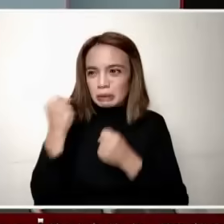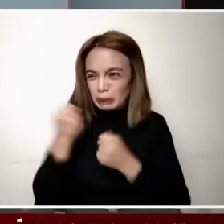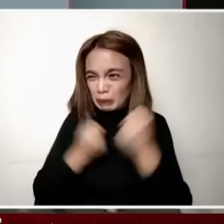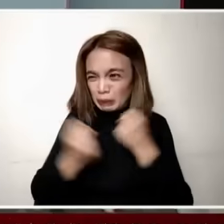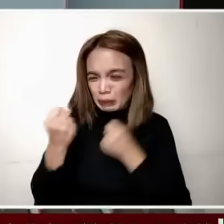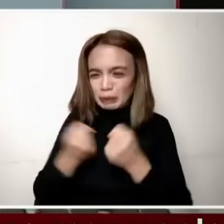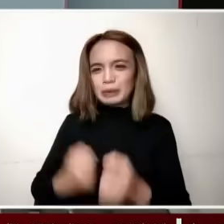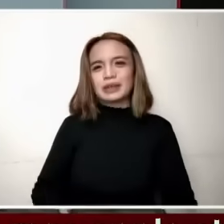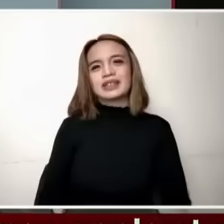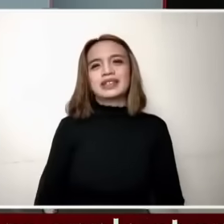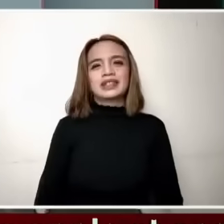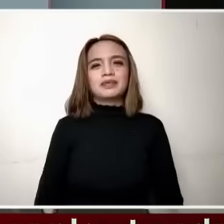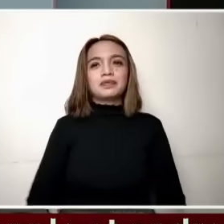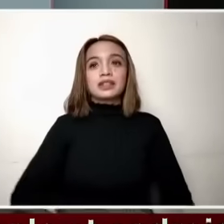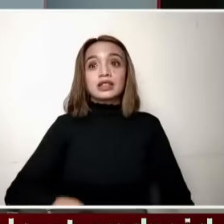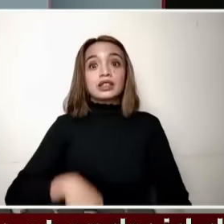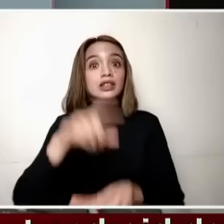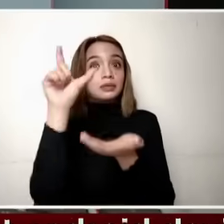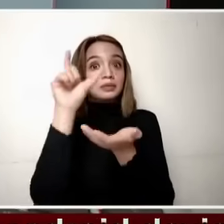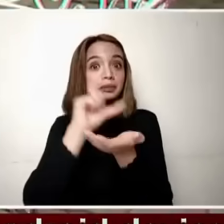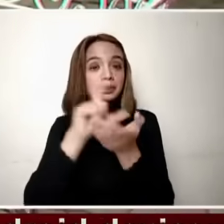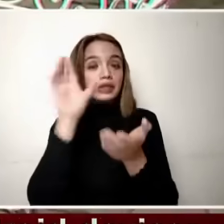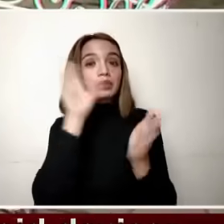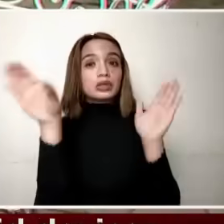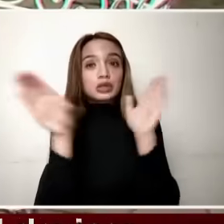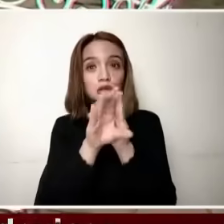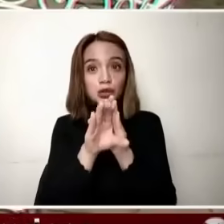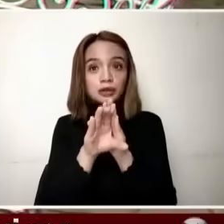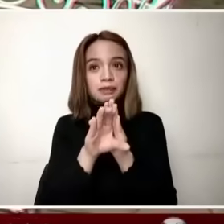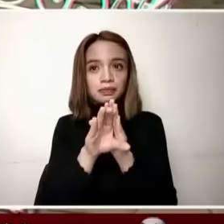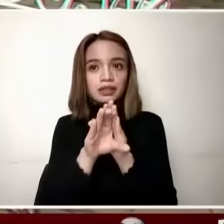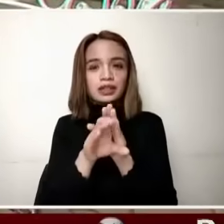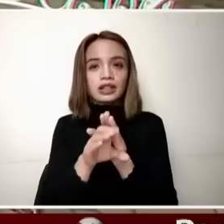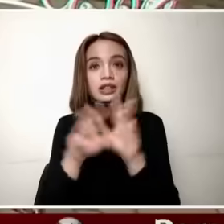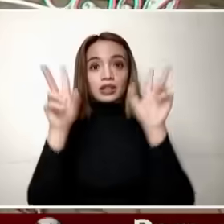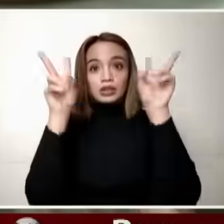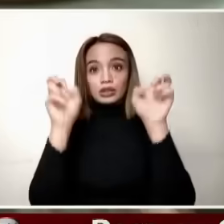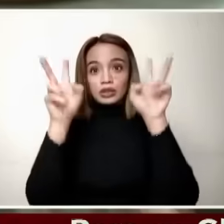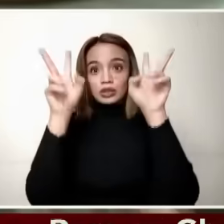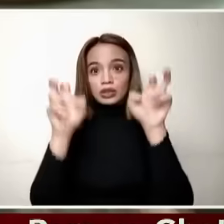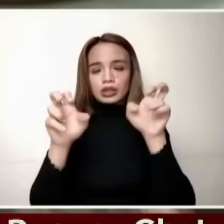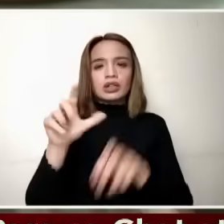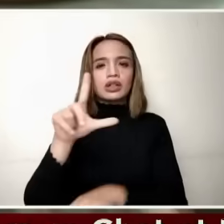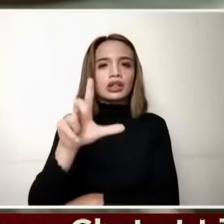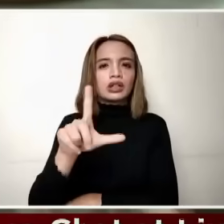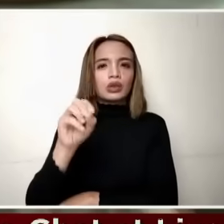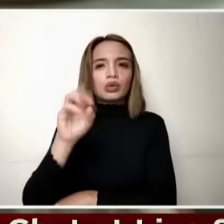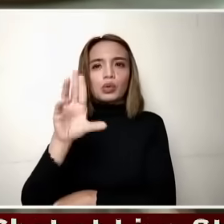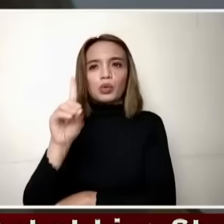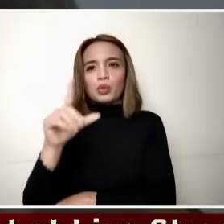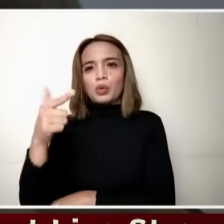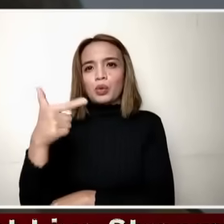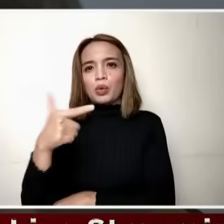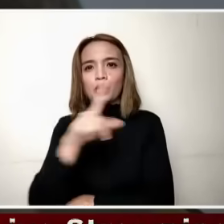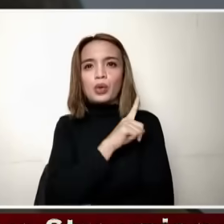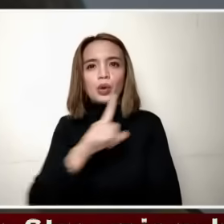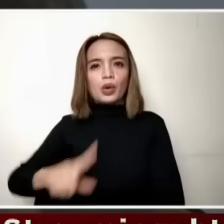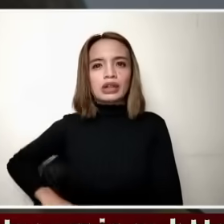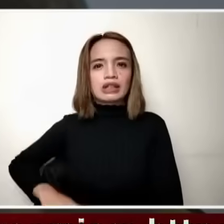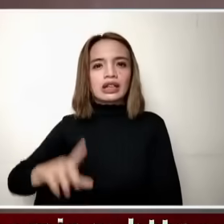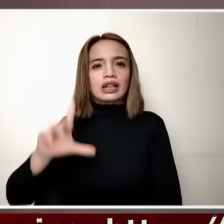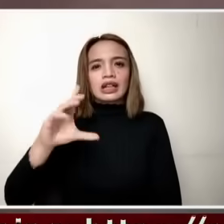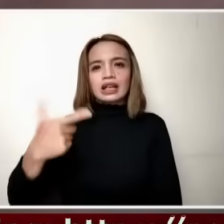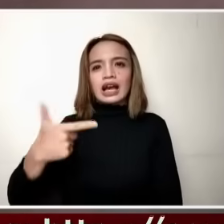dahil sa litratong yun, Lord Gakad ang tawag sa kanya nang nooy sumisibol pa lang na photojournalist na si June